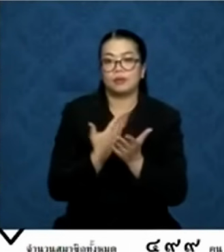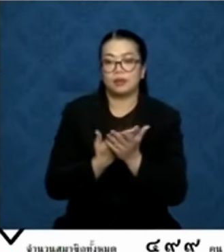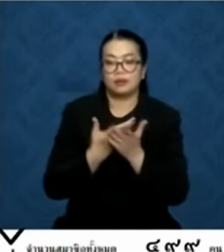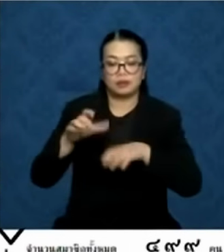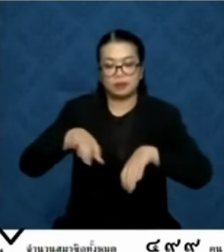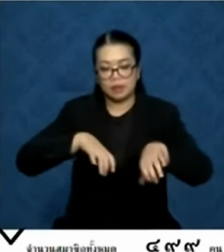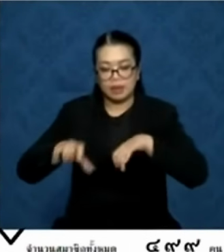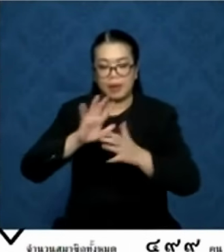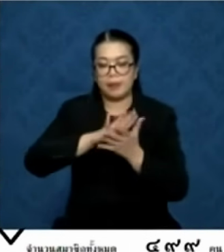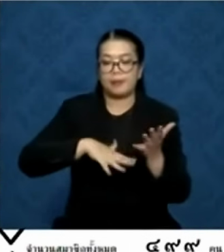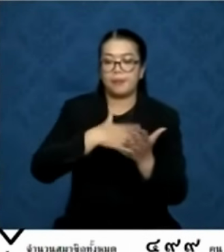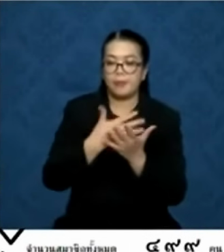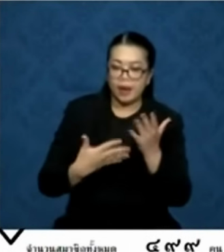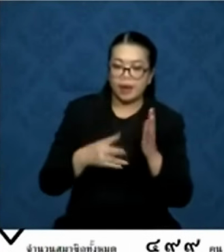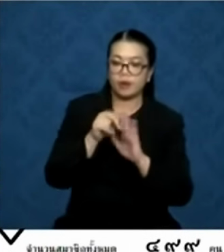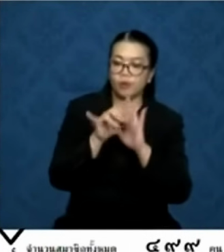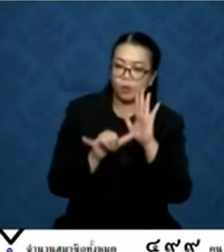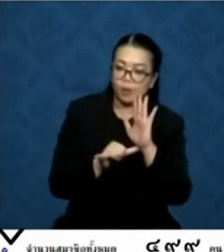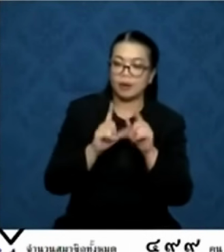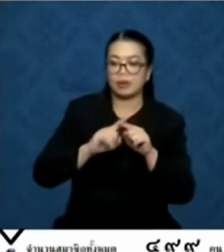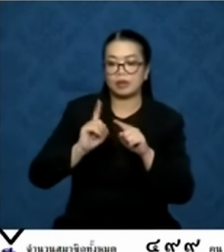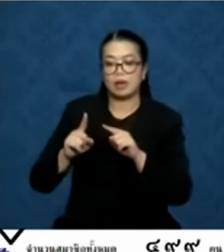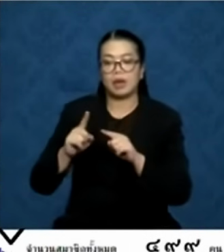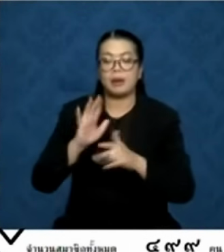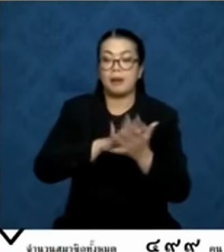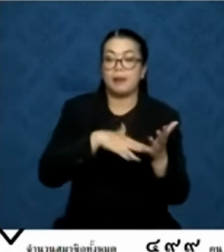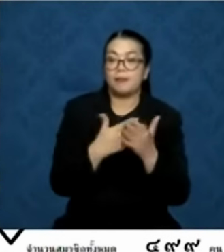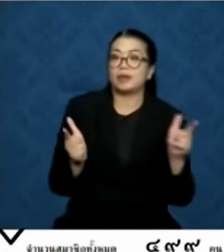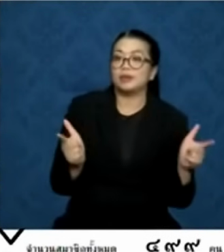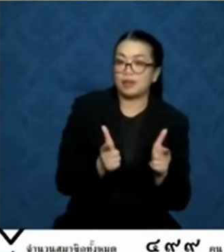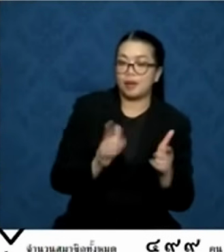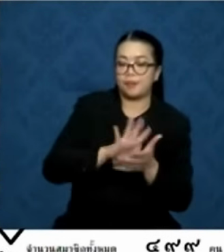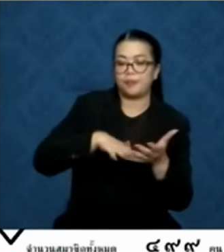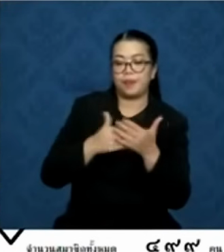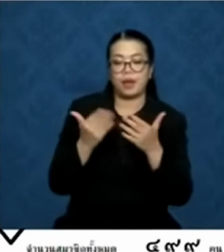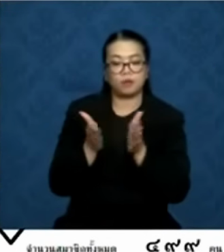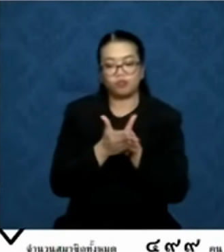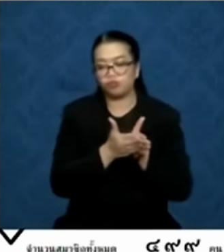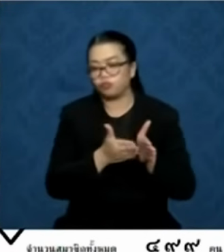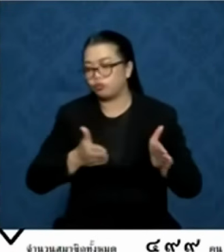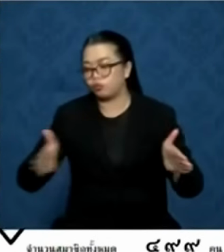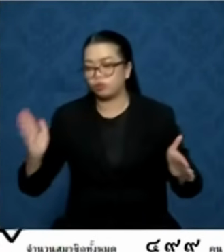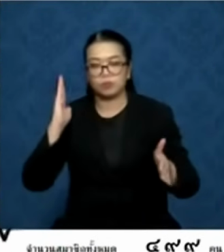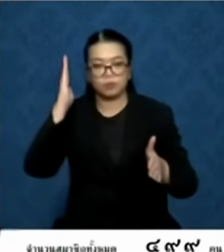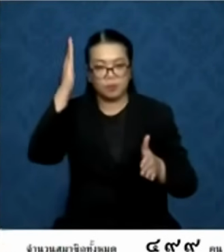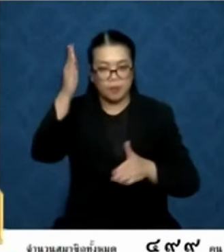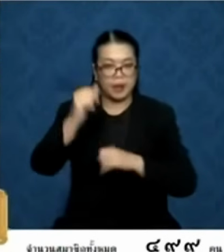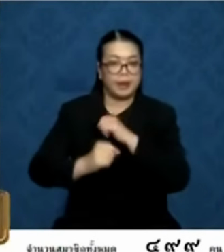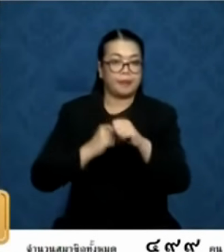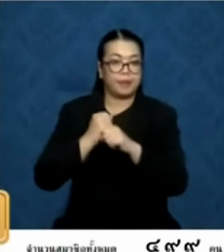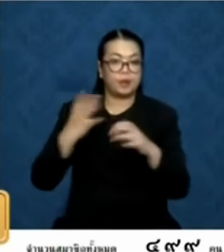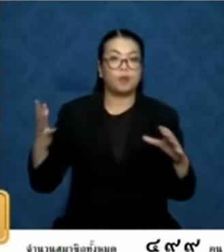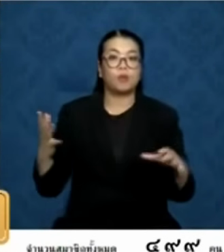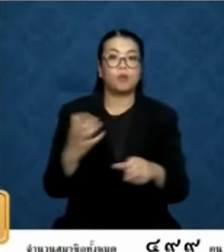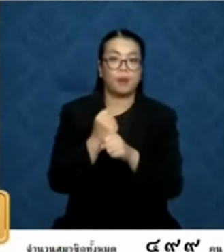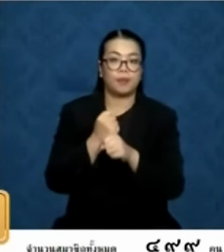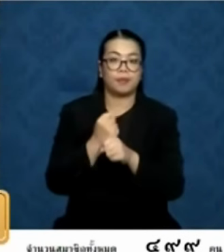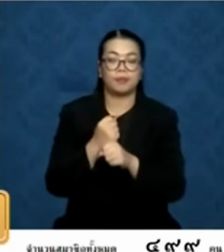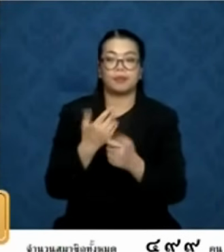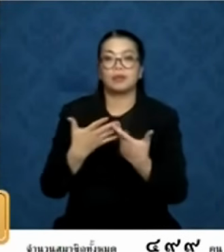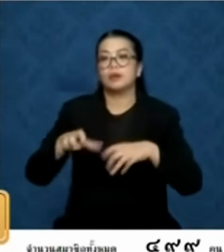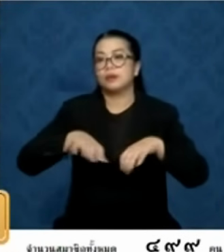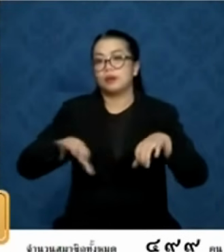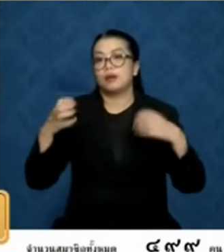ำเนินนโยบายทั้งในระยะสั้นไปจนถึงระยะยาวโดยรัฐบาลจะดำเนินการ